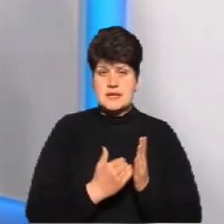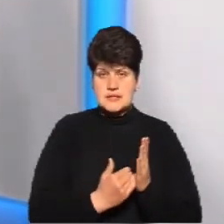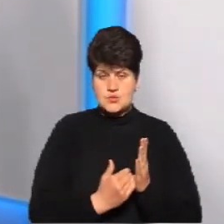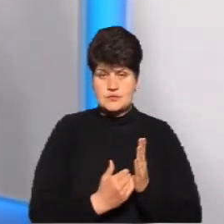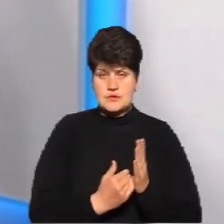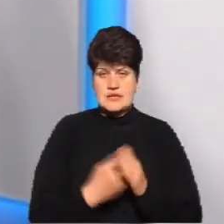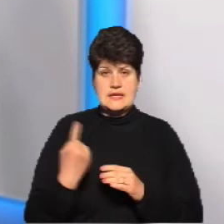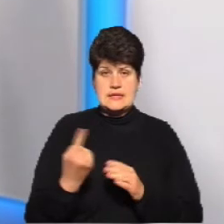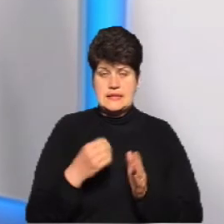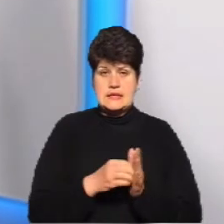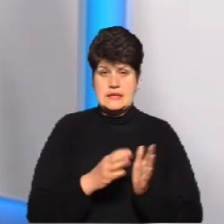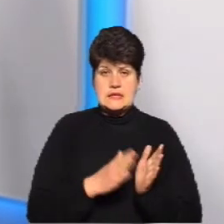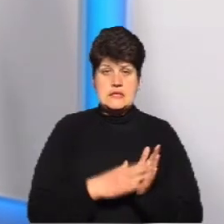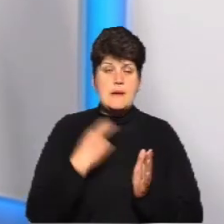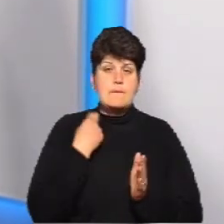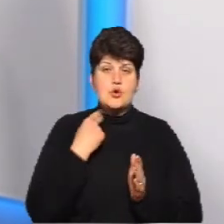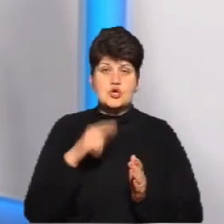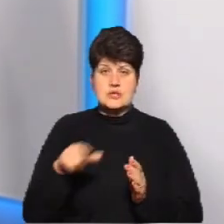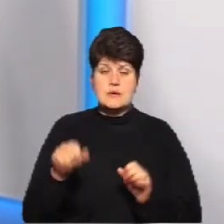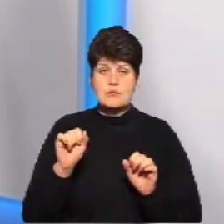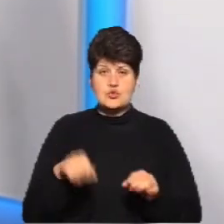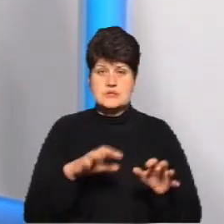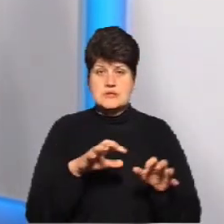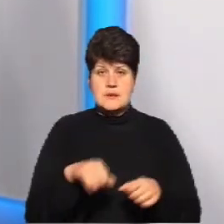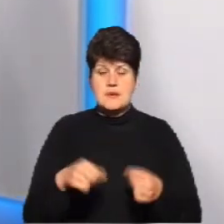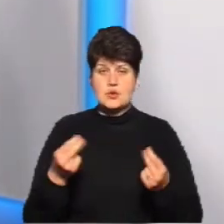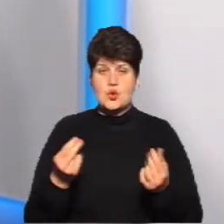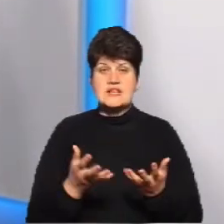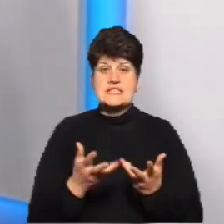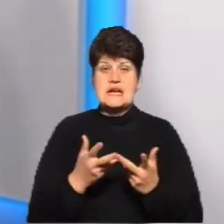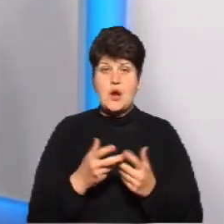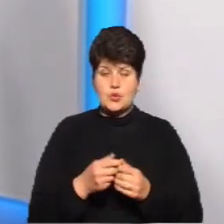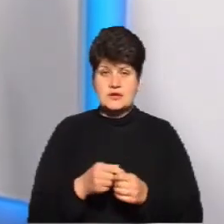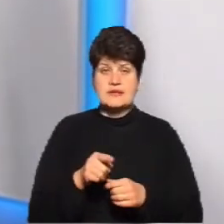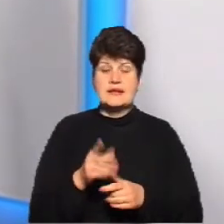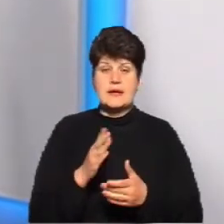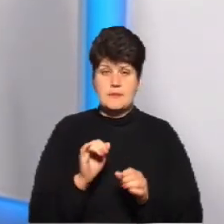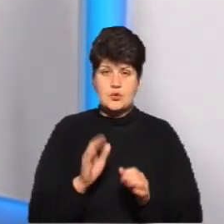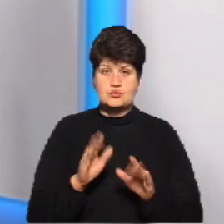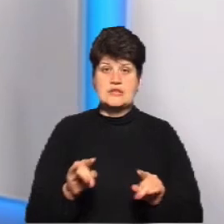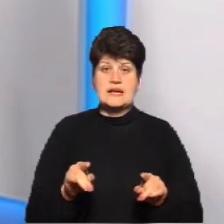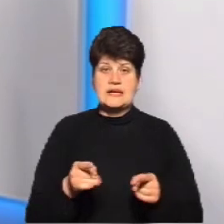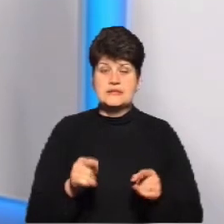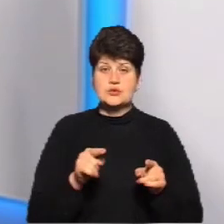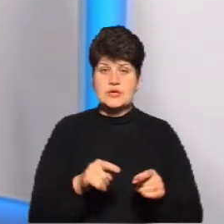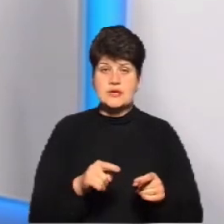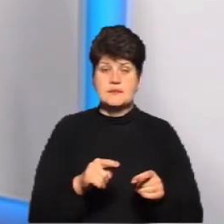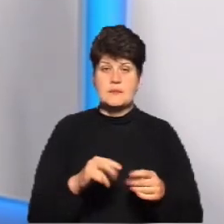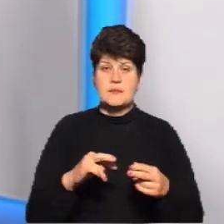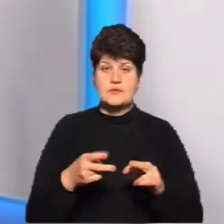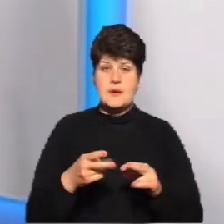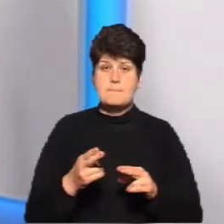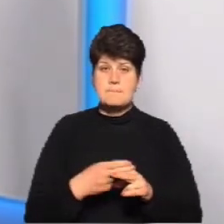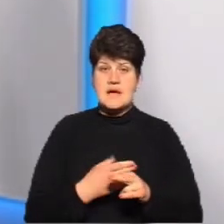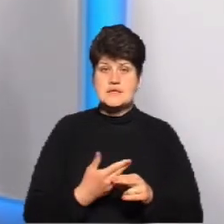єдиному реєстрі боржників, можуть знімати кошти з рахунків, на які може бути укладений арешт, і тоді перетворюєте безготівку в